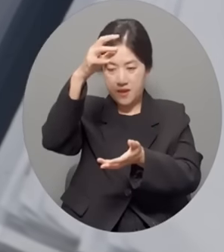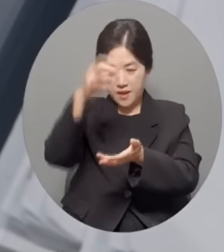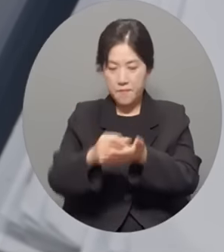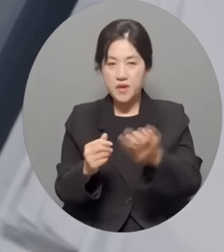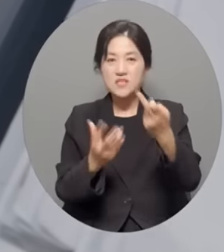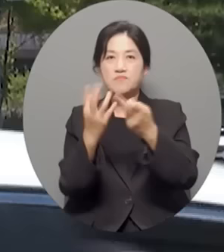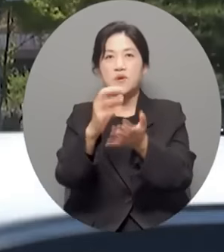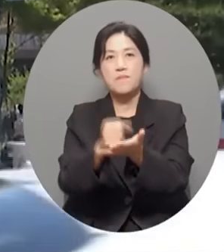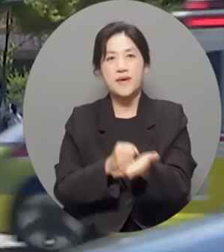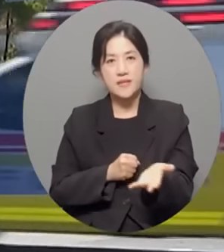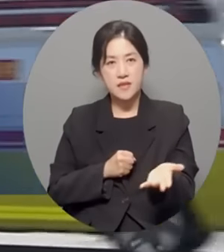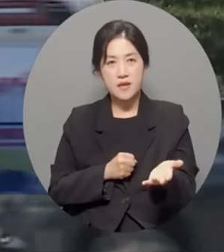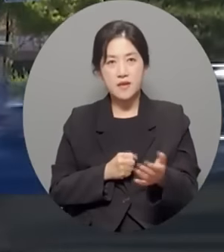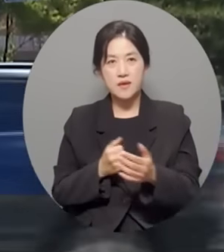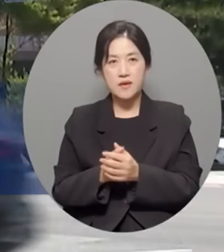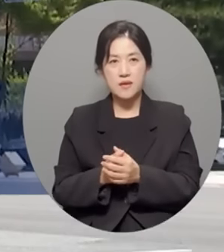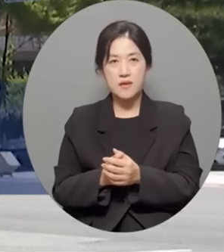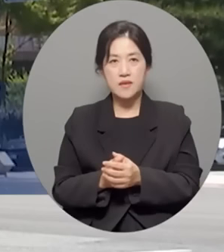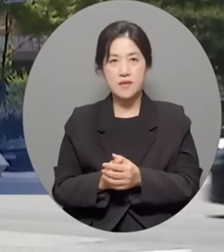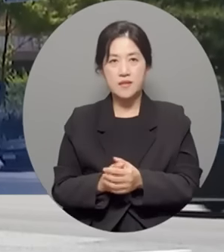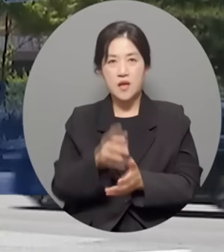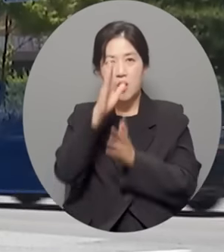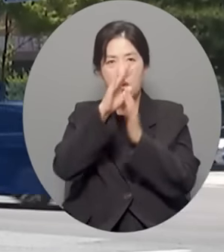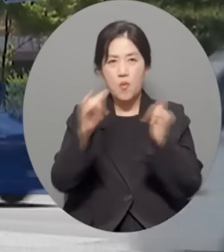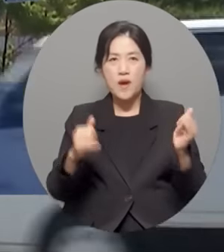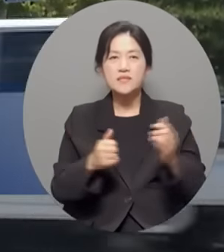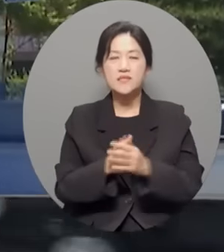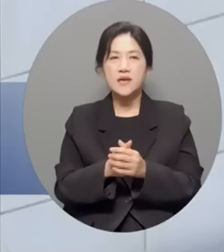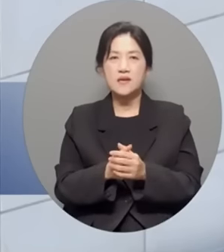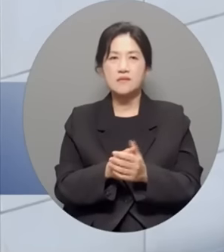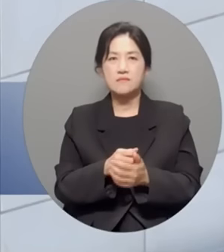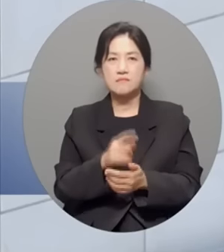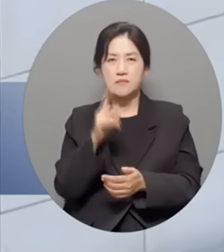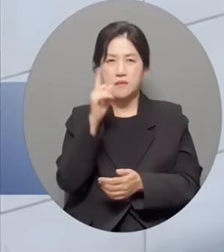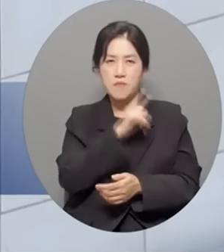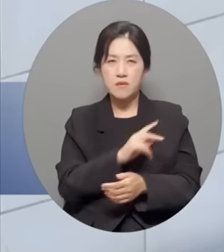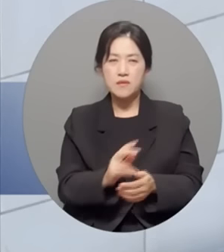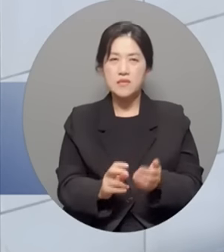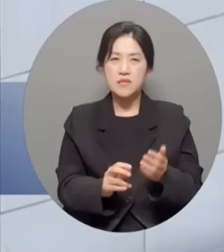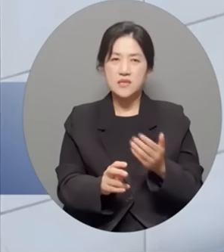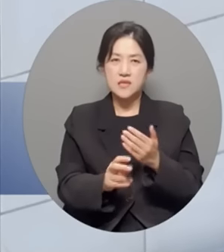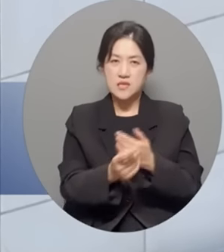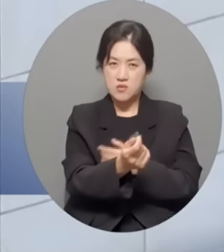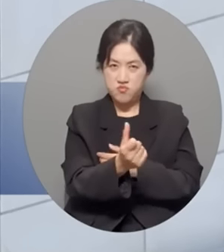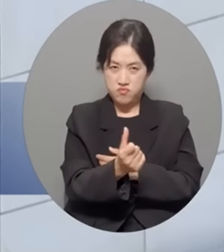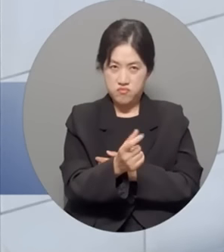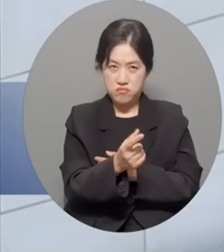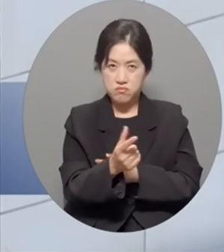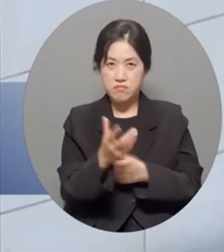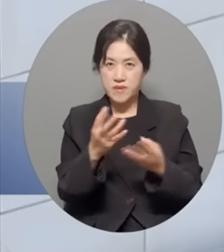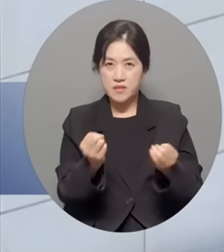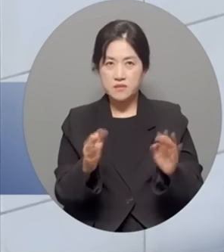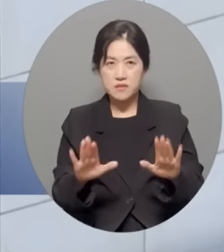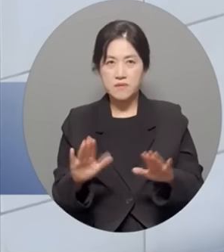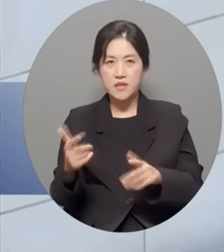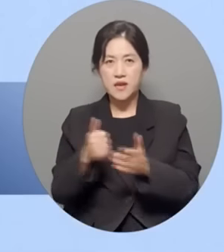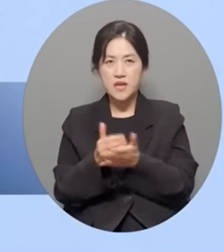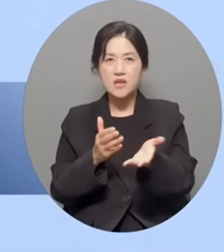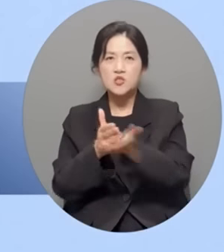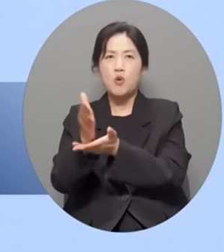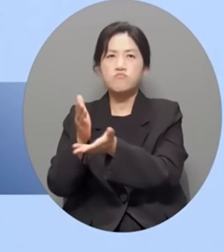냈습니다 분량적은 환자들이 일부 유입돼서 하는 케이스가 많았는데 지금은 그렇지 않고 아예